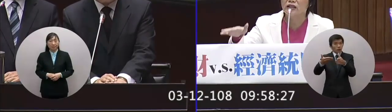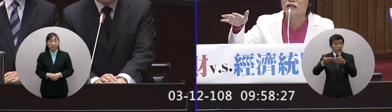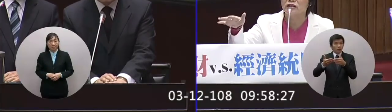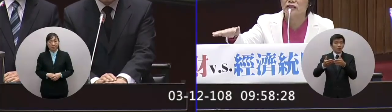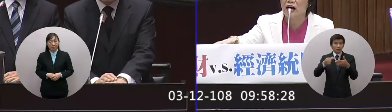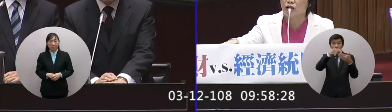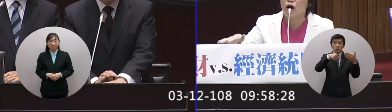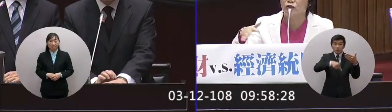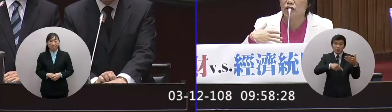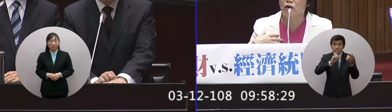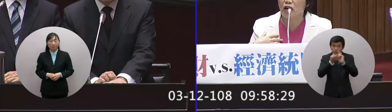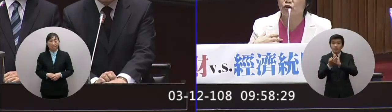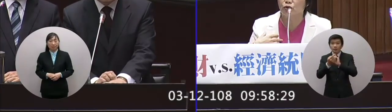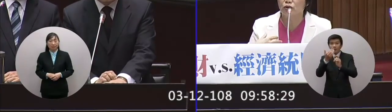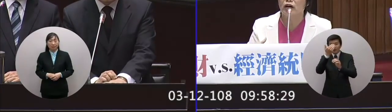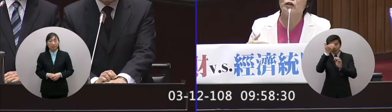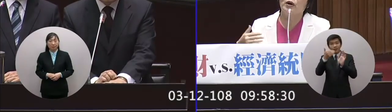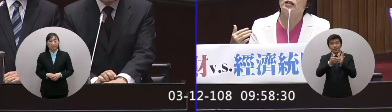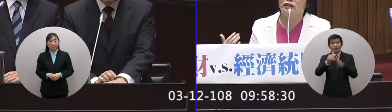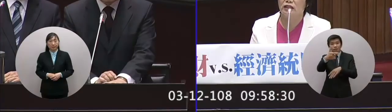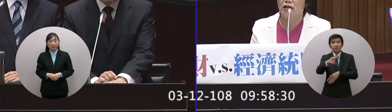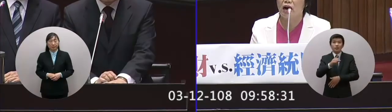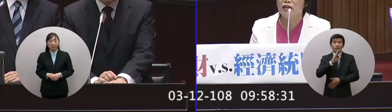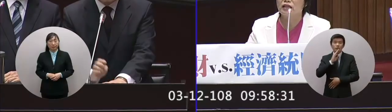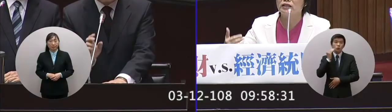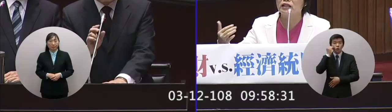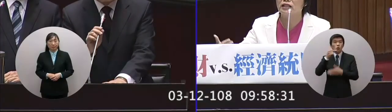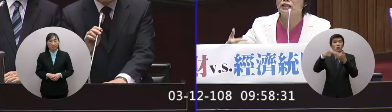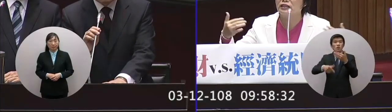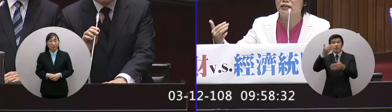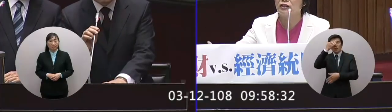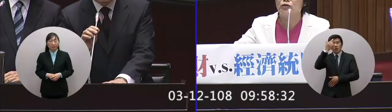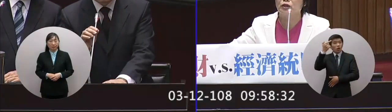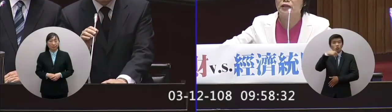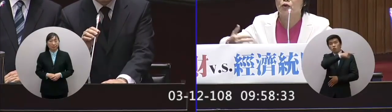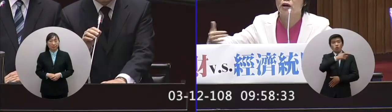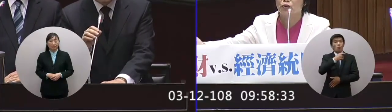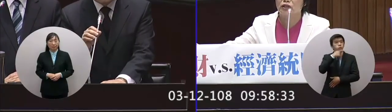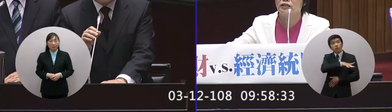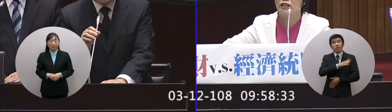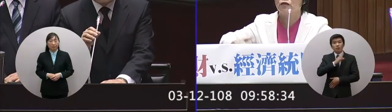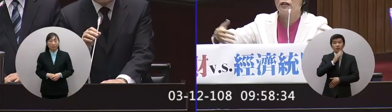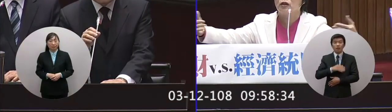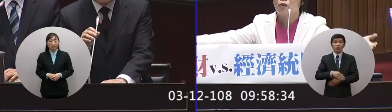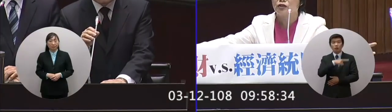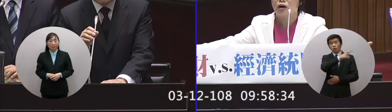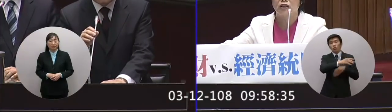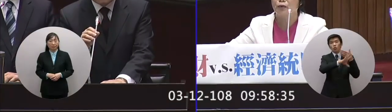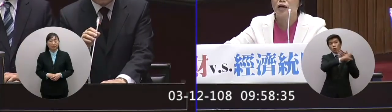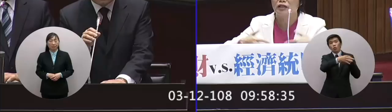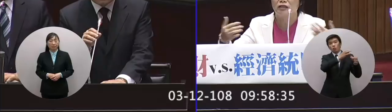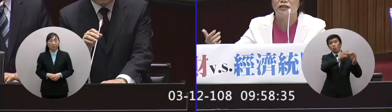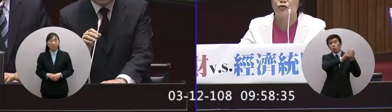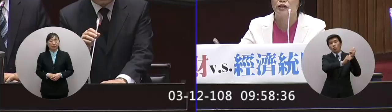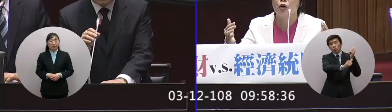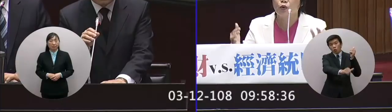碍。你设置障碍的话，就像我刚刚所说的，哎，的歪等来就好啊。他的第二代、第三代都已经变成外国人，那钱就放在国外就好